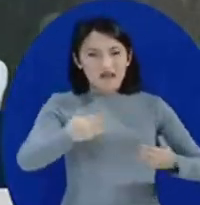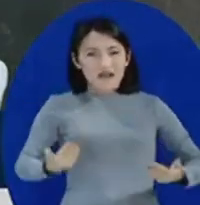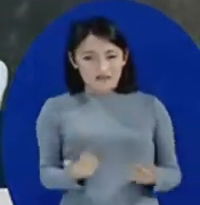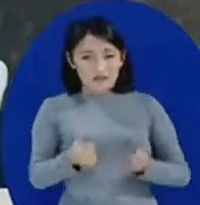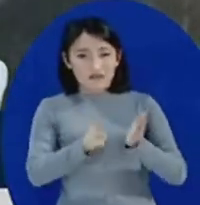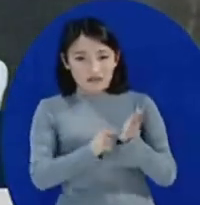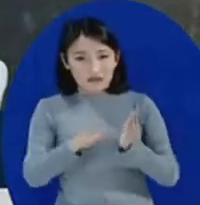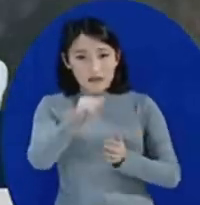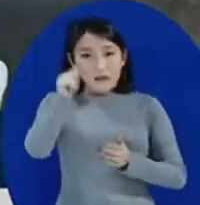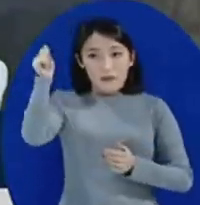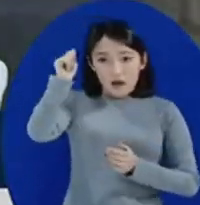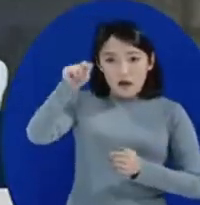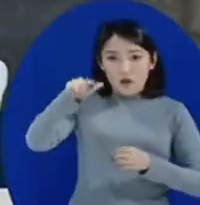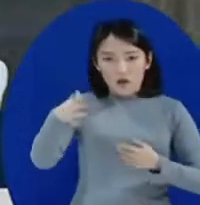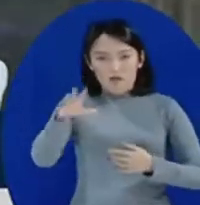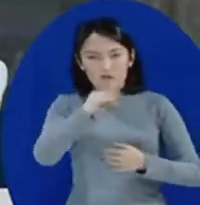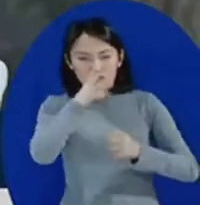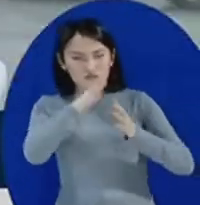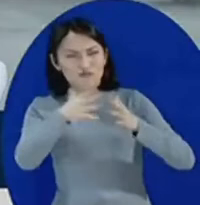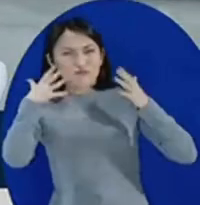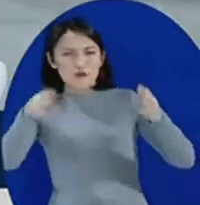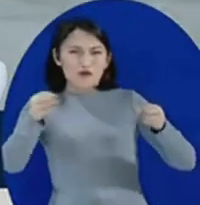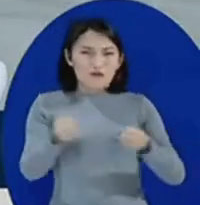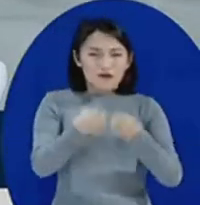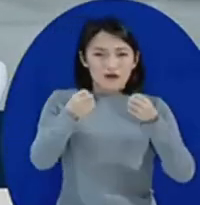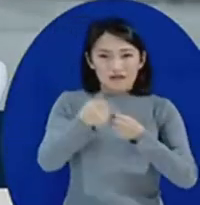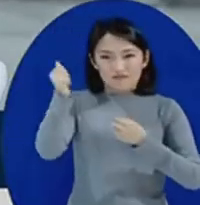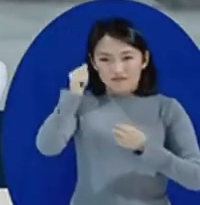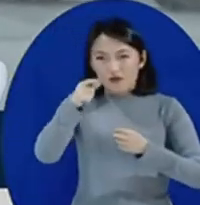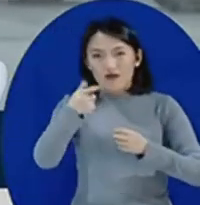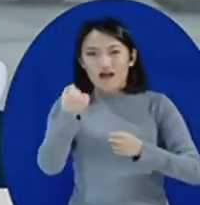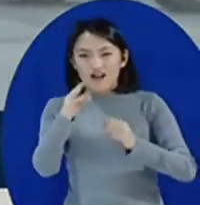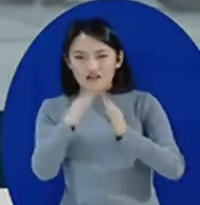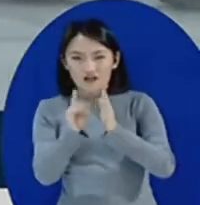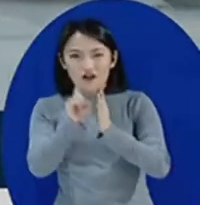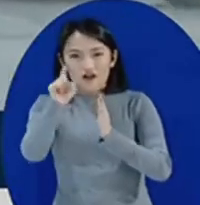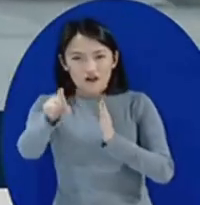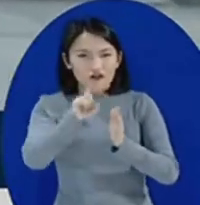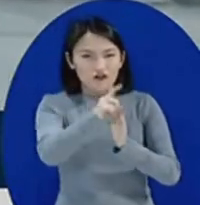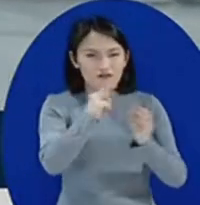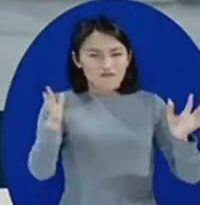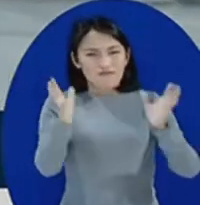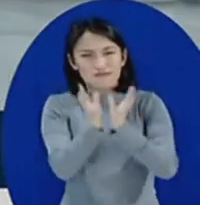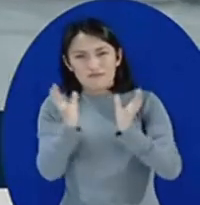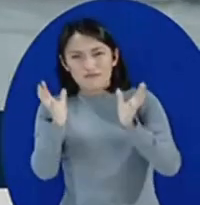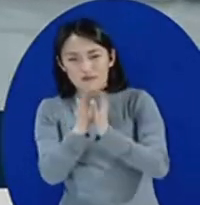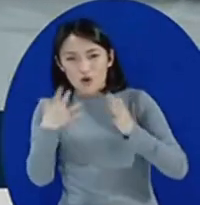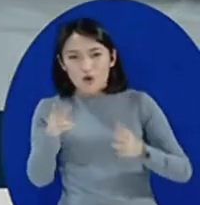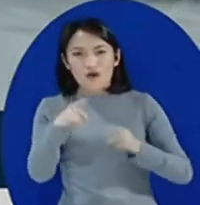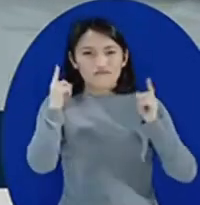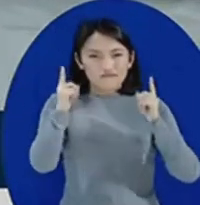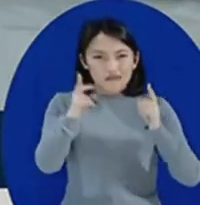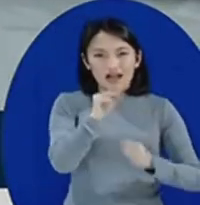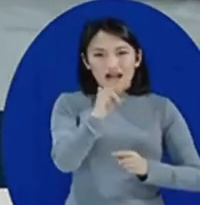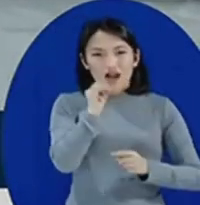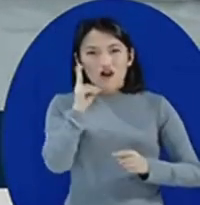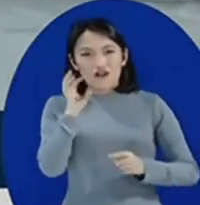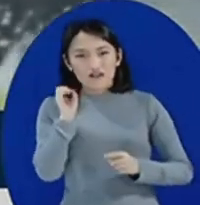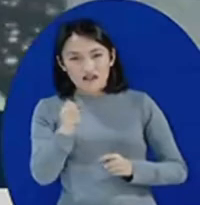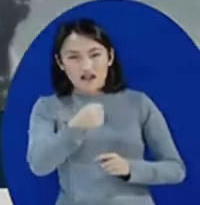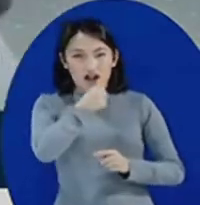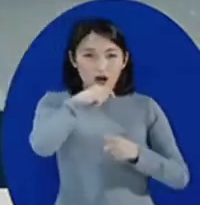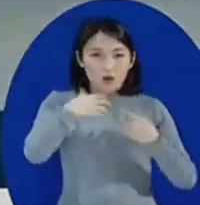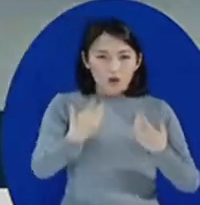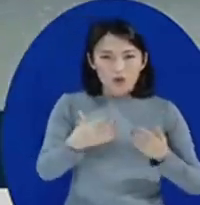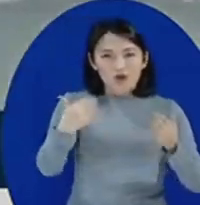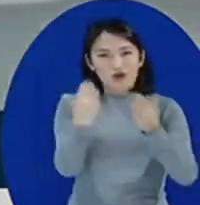байна. Гэвч баяр наадмыг өргөн хүрээнд тэмдэглэх, айлт зочлох, олон нийтийн газар бөөгнөрөл үүсгэх, харагд үйлчлүүлэх, үзэр үйлчлэгээ үзэх